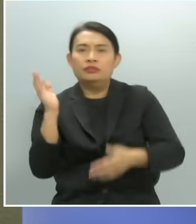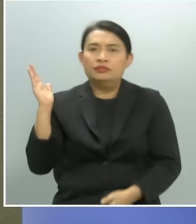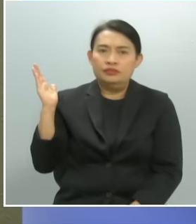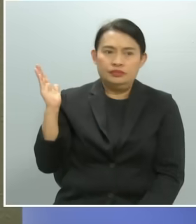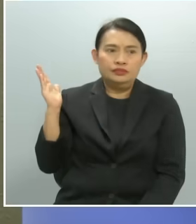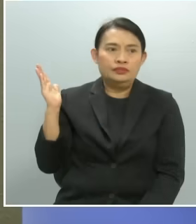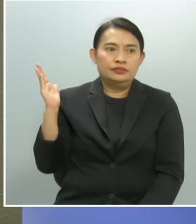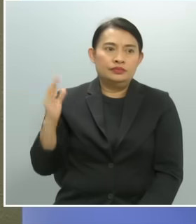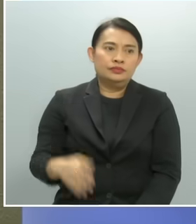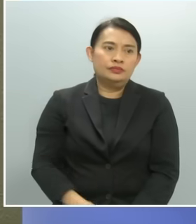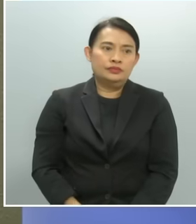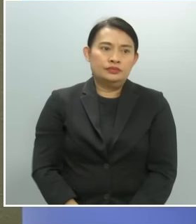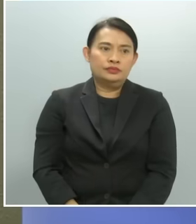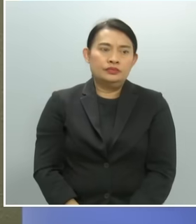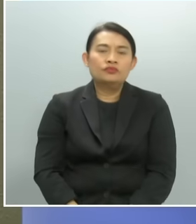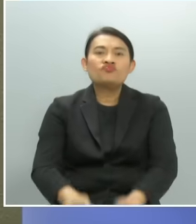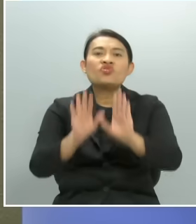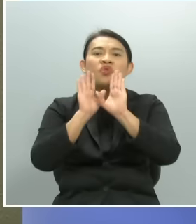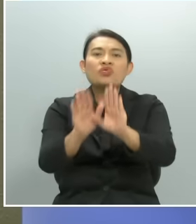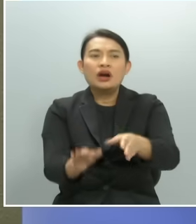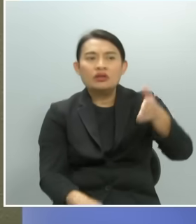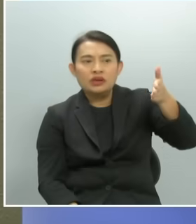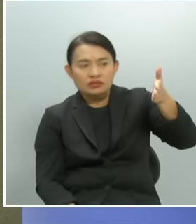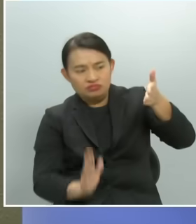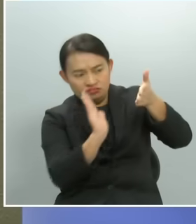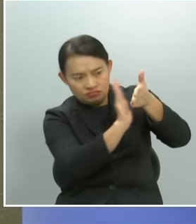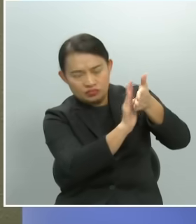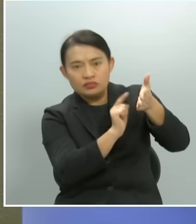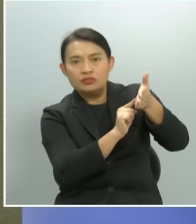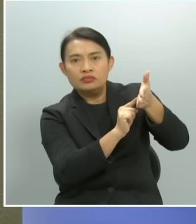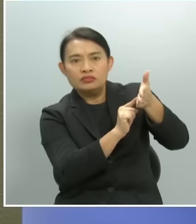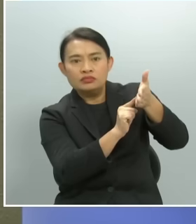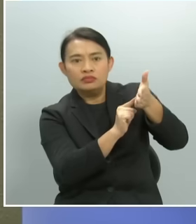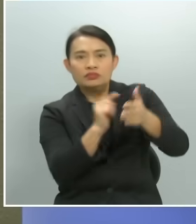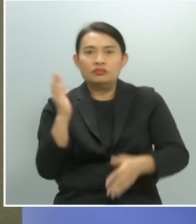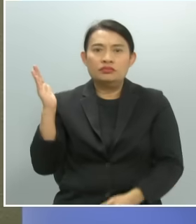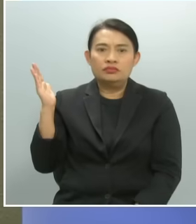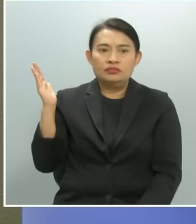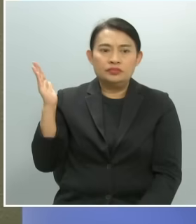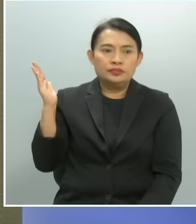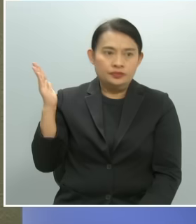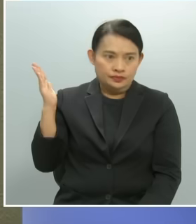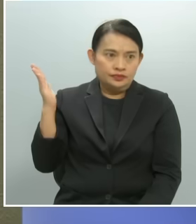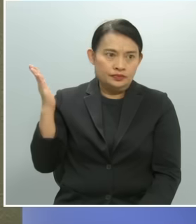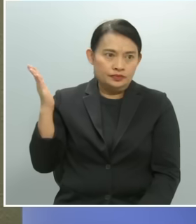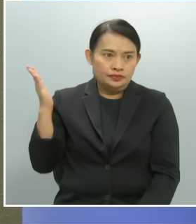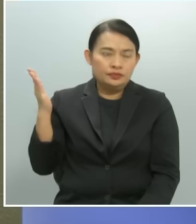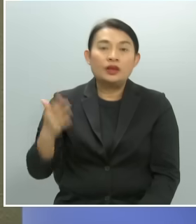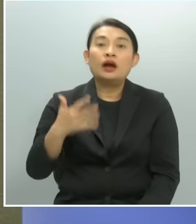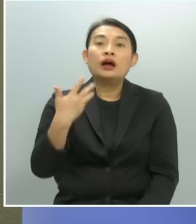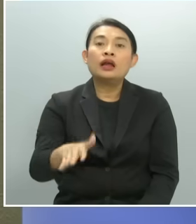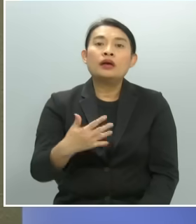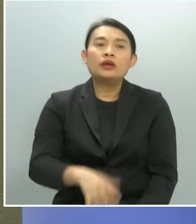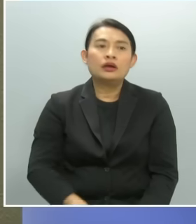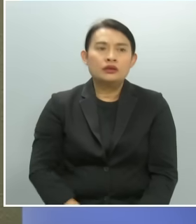นี่ครับฝากรอยเท้าเอาไว้แบบนี้ฮะคุณผู้ชมครับหลังจากนั้นเขา